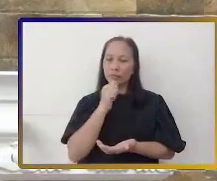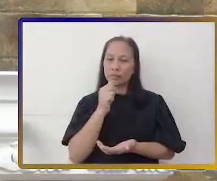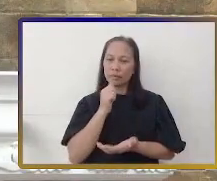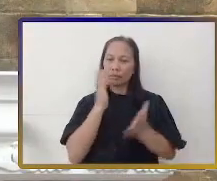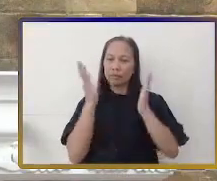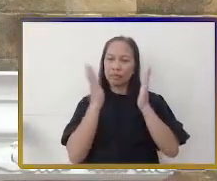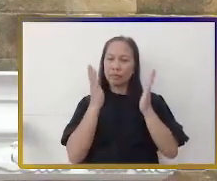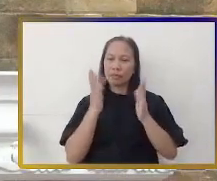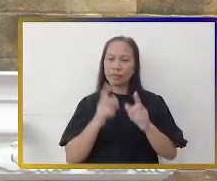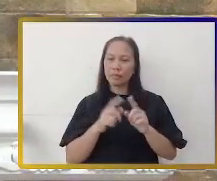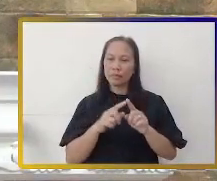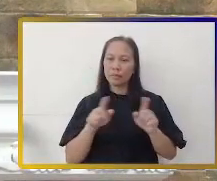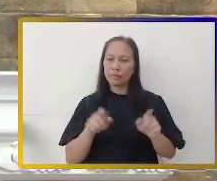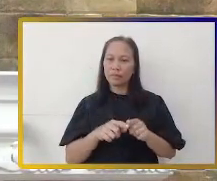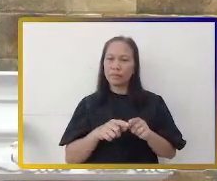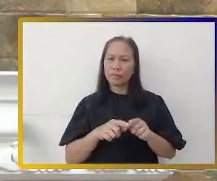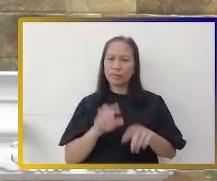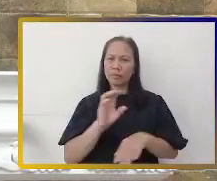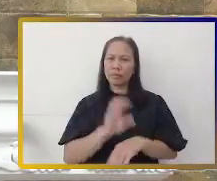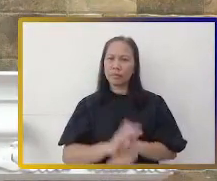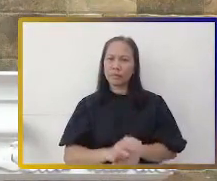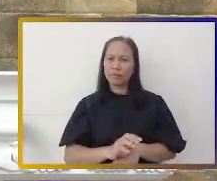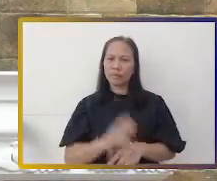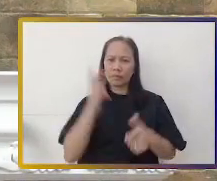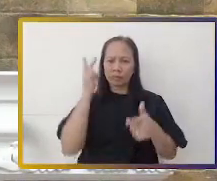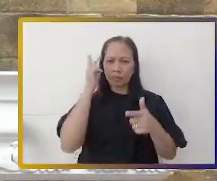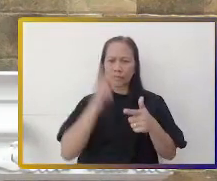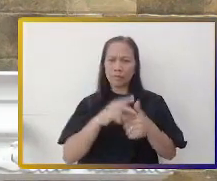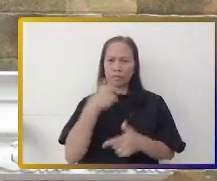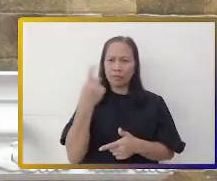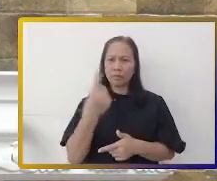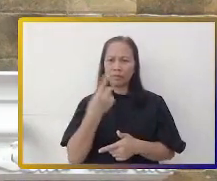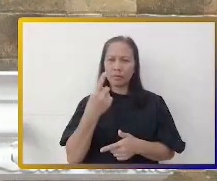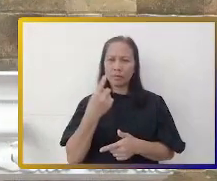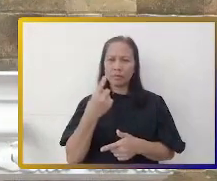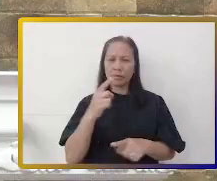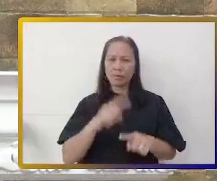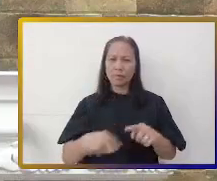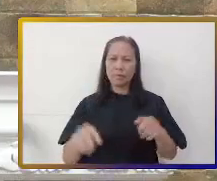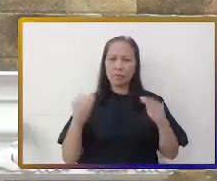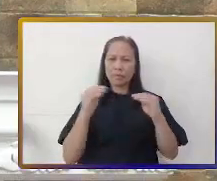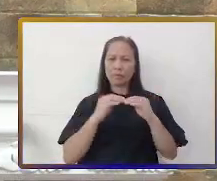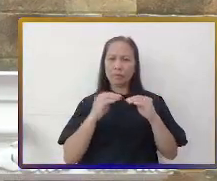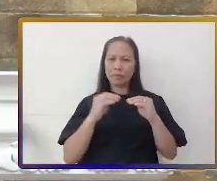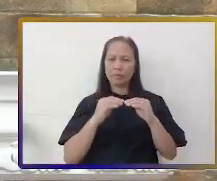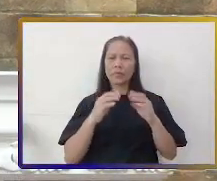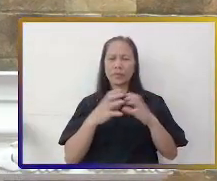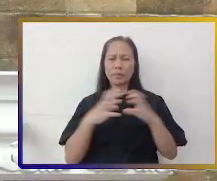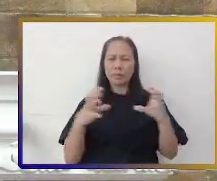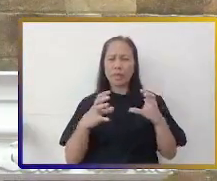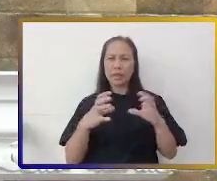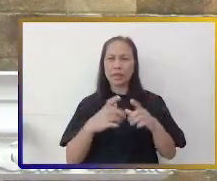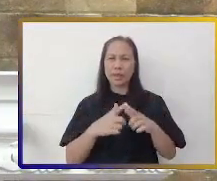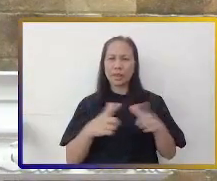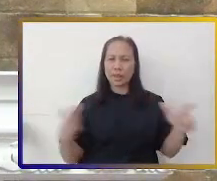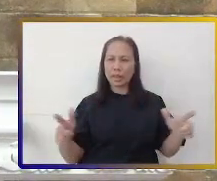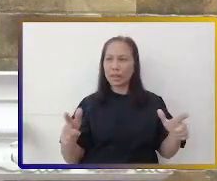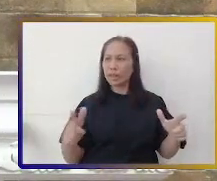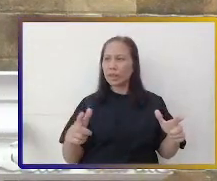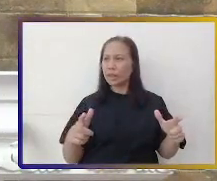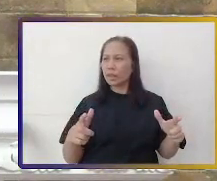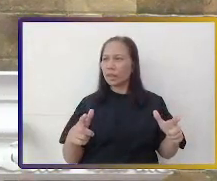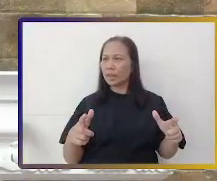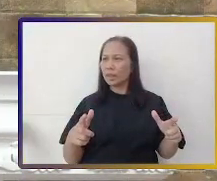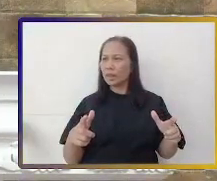for common purposes only but for a much greater cause Gamitin natin